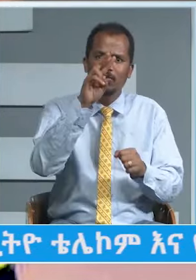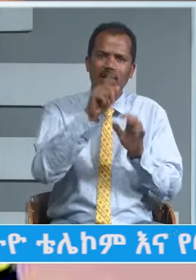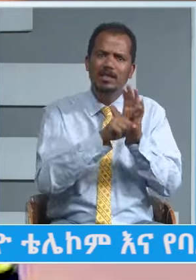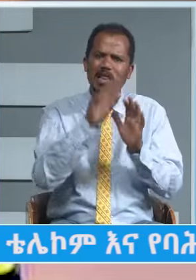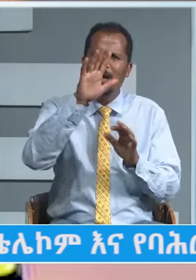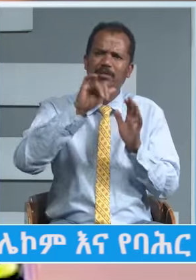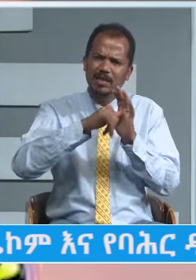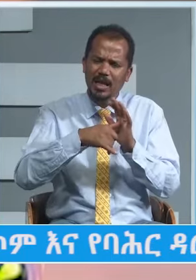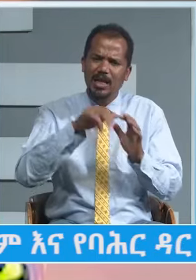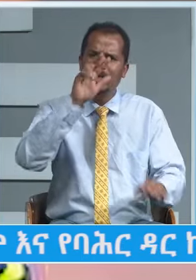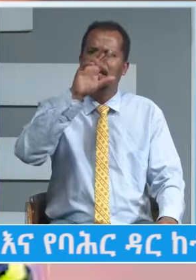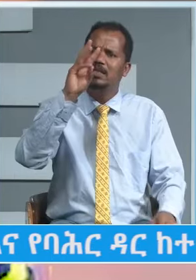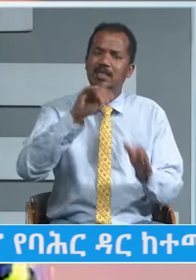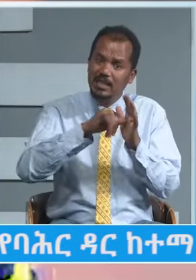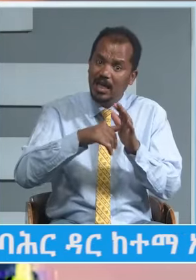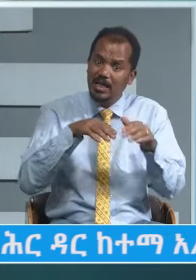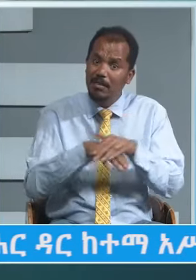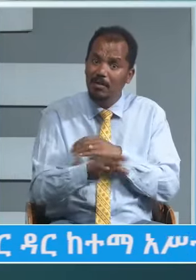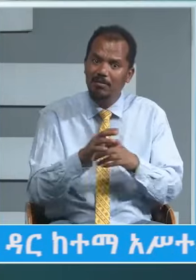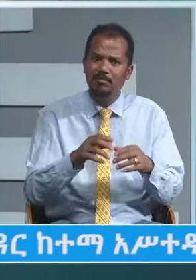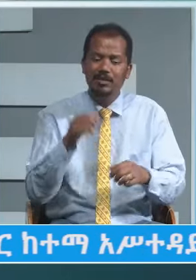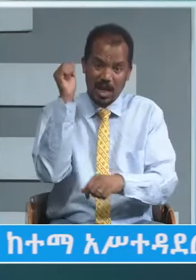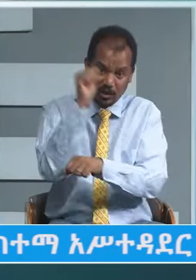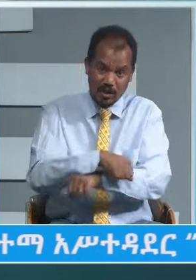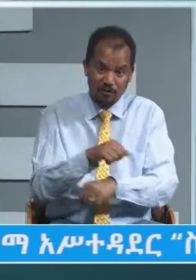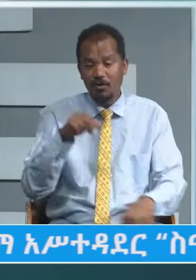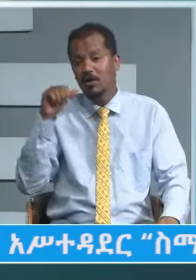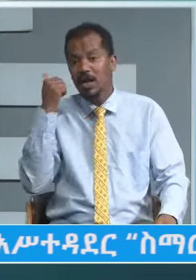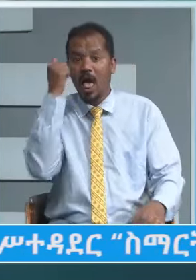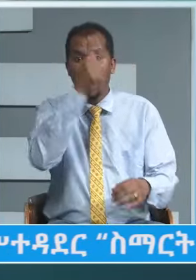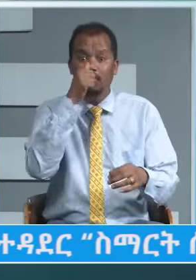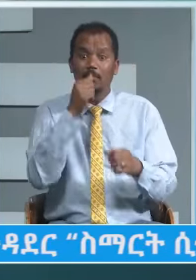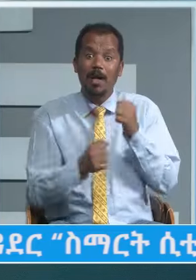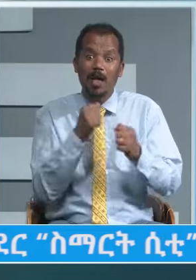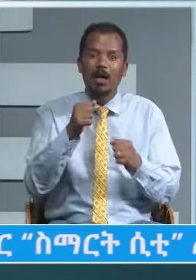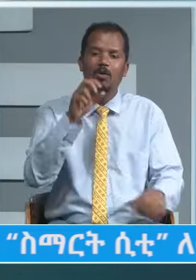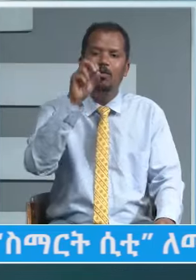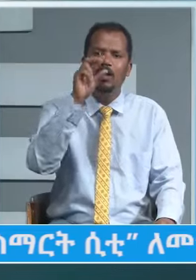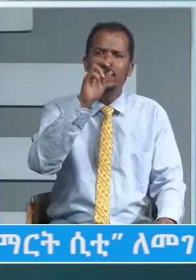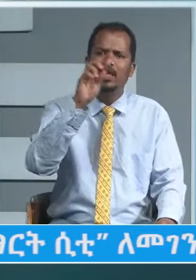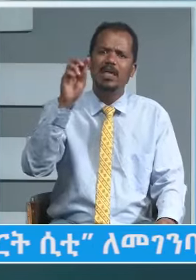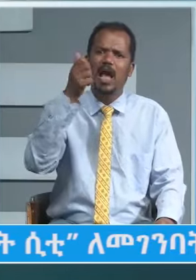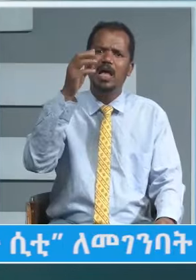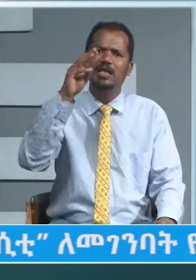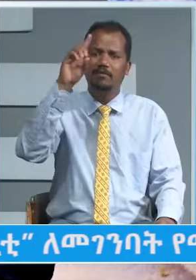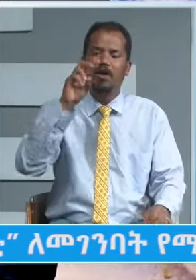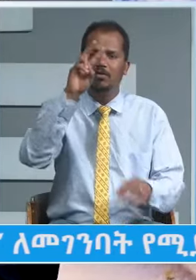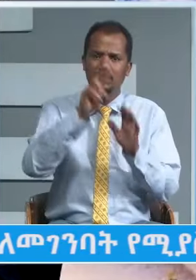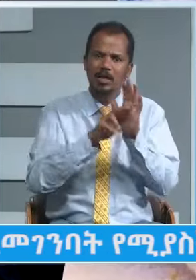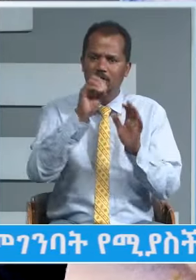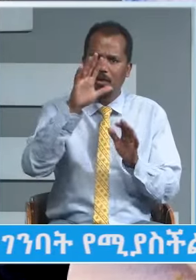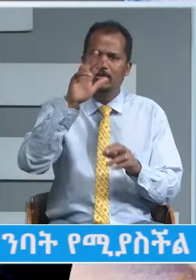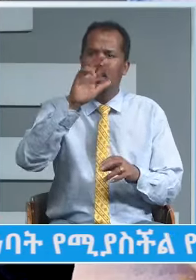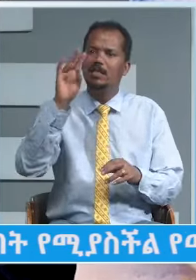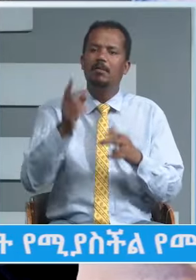ጸጋይ ርቀቱን 2 ሰዓት ከ5 ደቂቃ ከ36 ሴከንድ በመግባት ሲያሸንፍ፣ ሌላኛው ኢትዮጵያ አትሌት ቦኪ አሰፋ 2